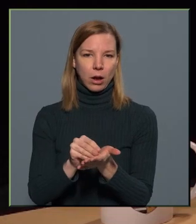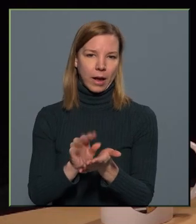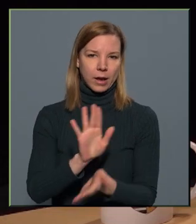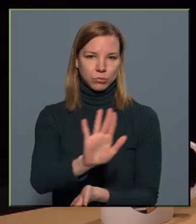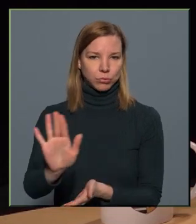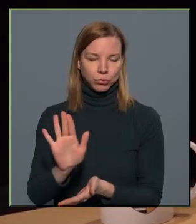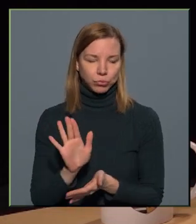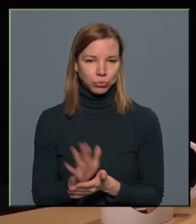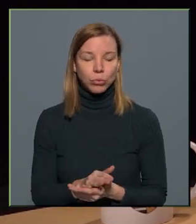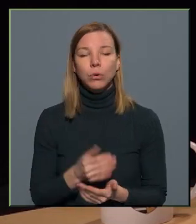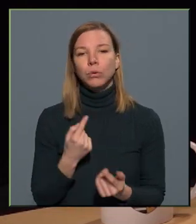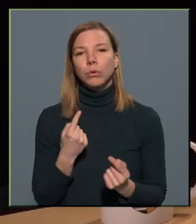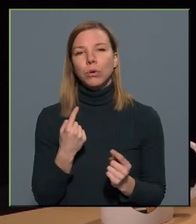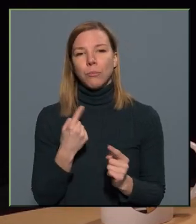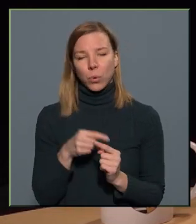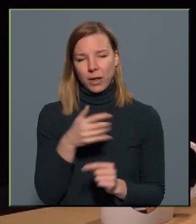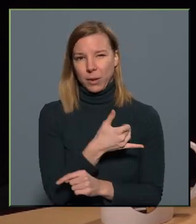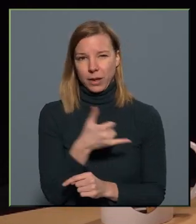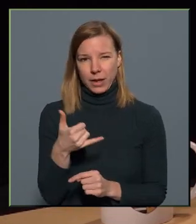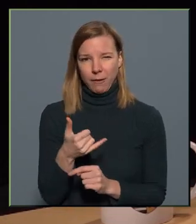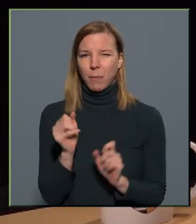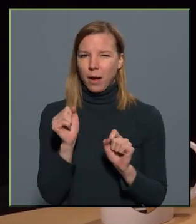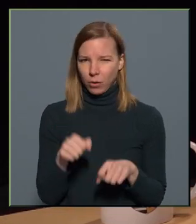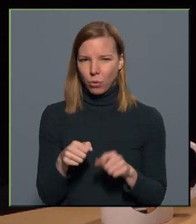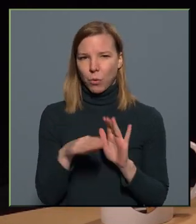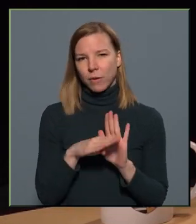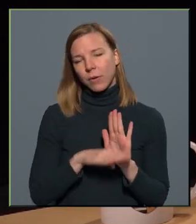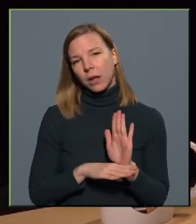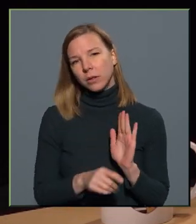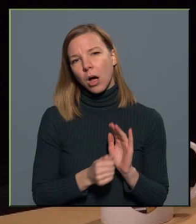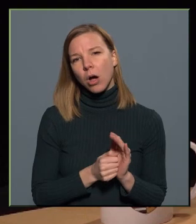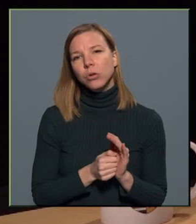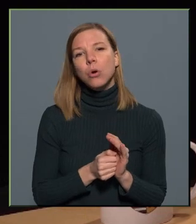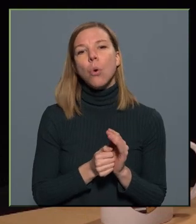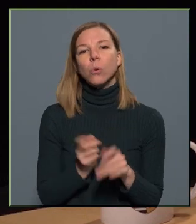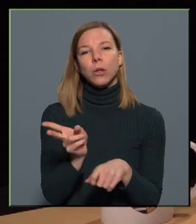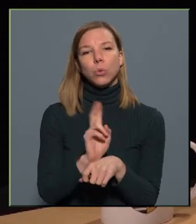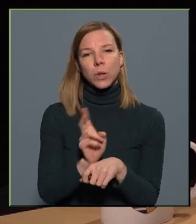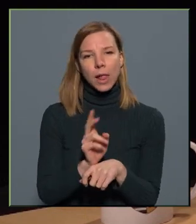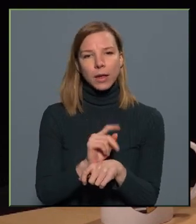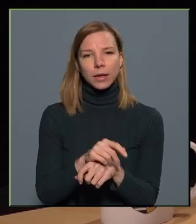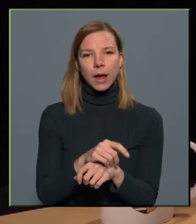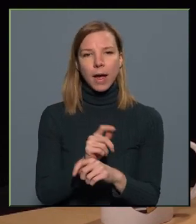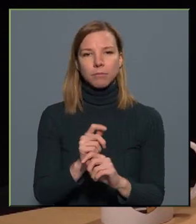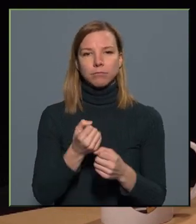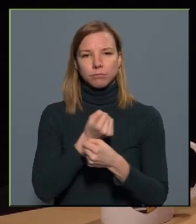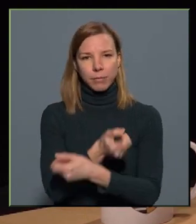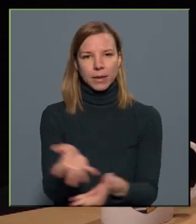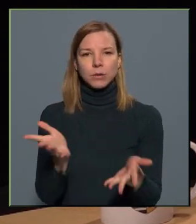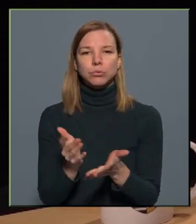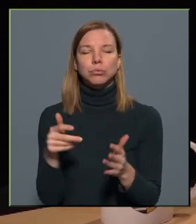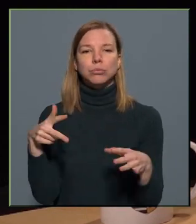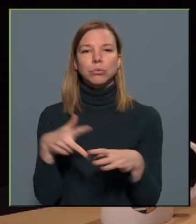év komoly feladata, hogy az ügyeletre kiírjuk a közbeszerzést, le fog járni idén, és